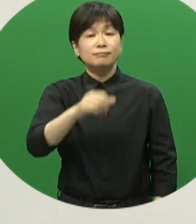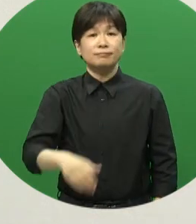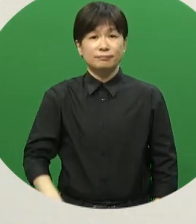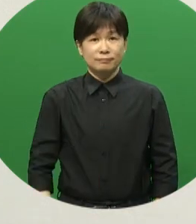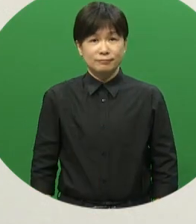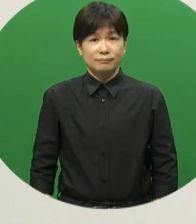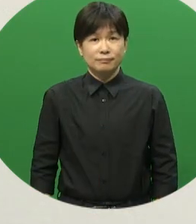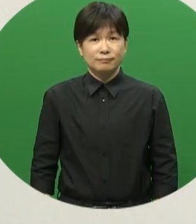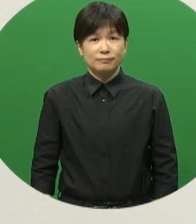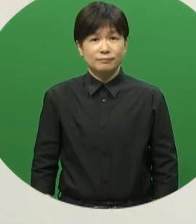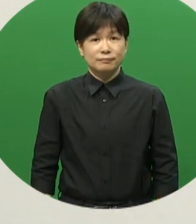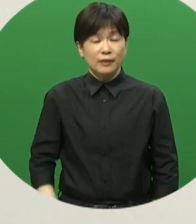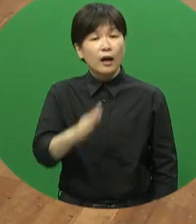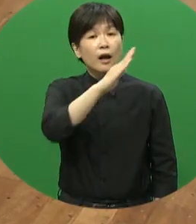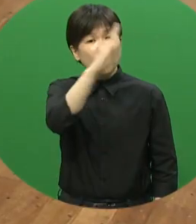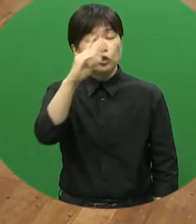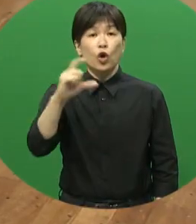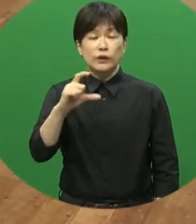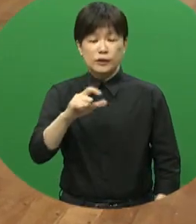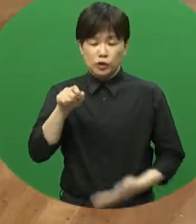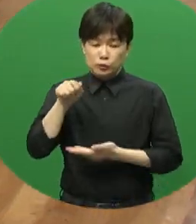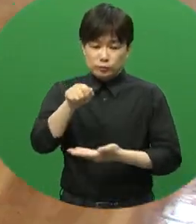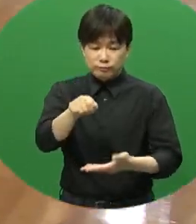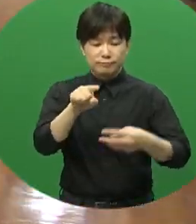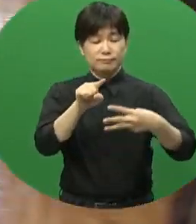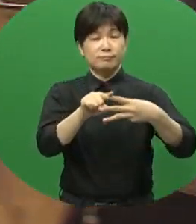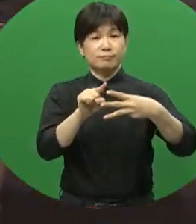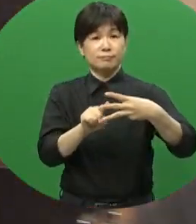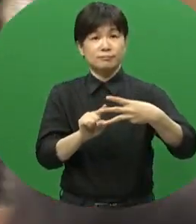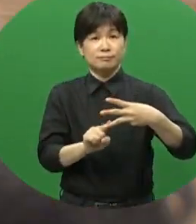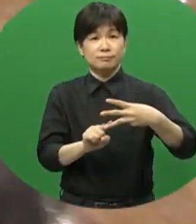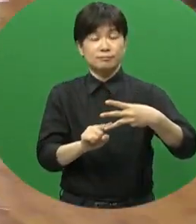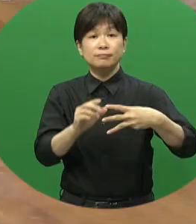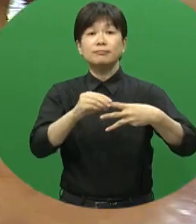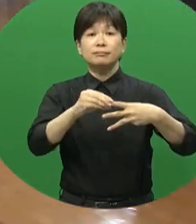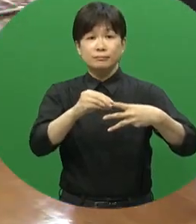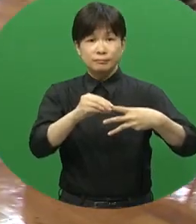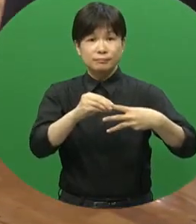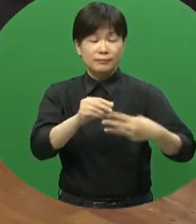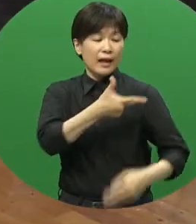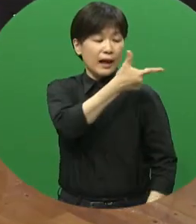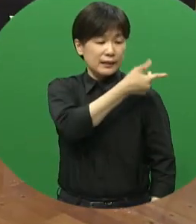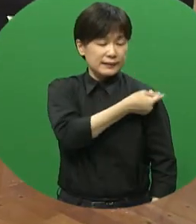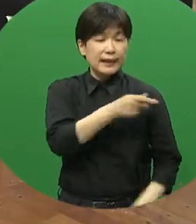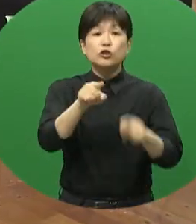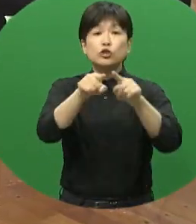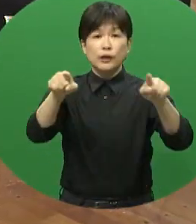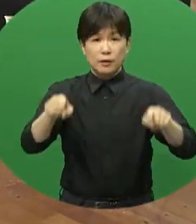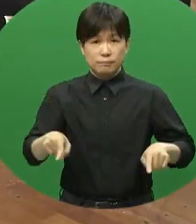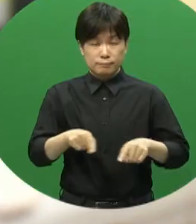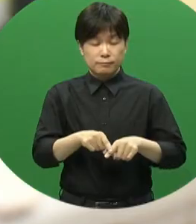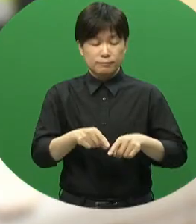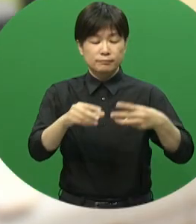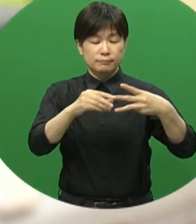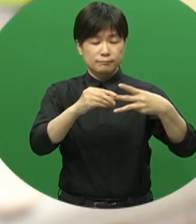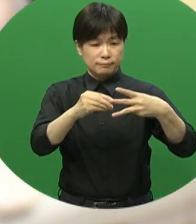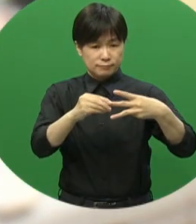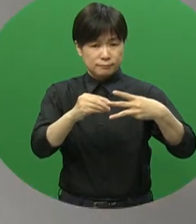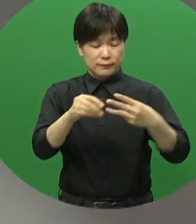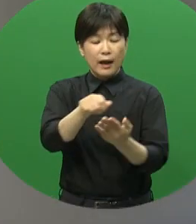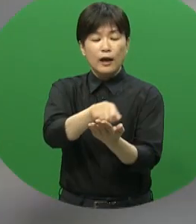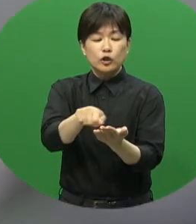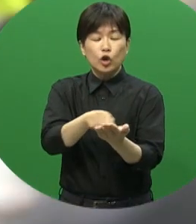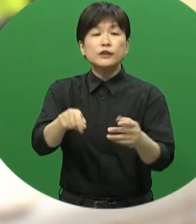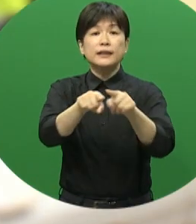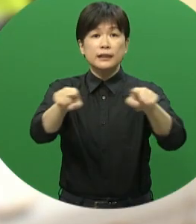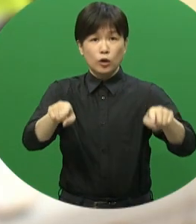ご相談いただくと安心です。 ワクチン接種の当日についてです。会場には接種券